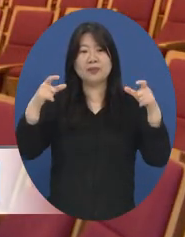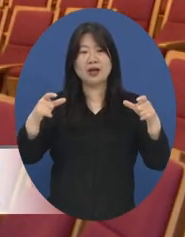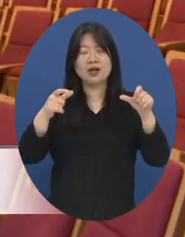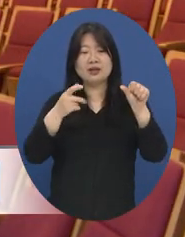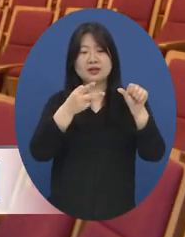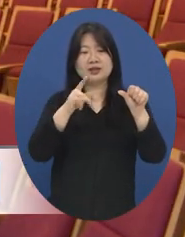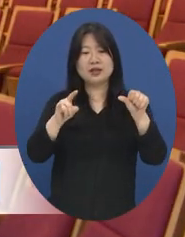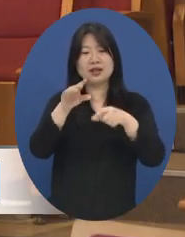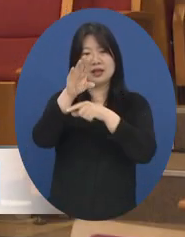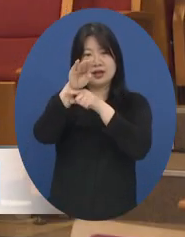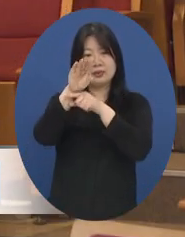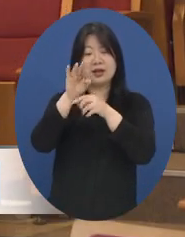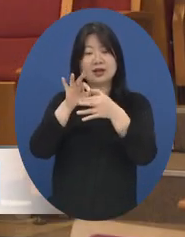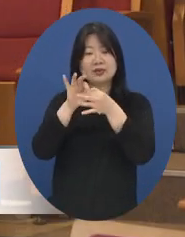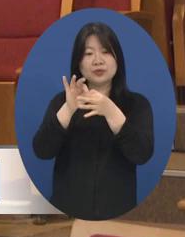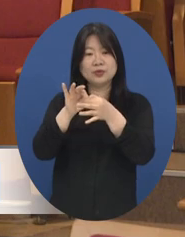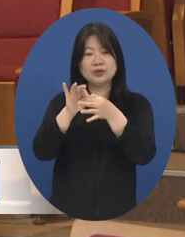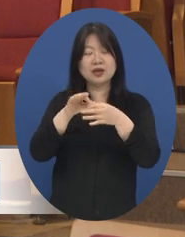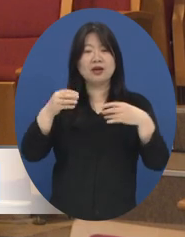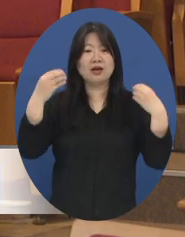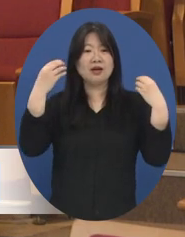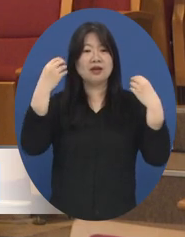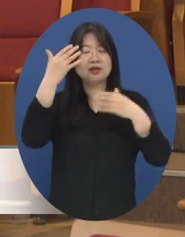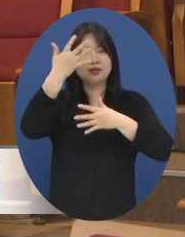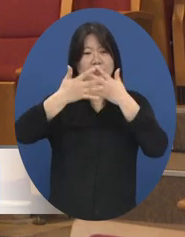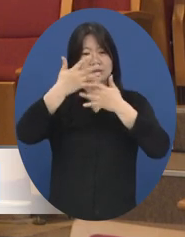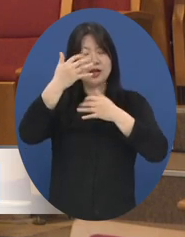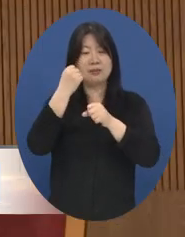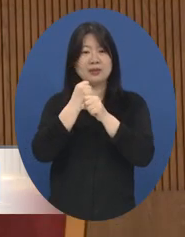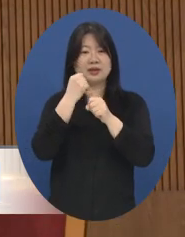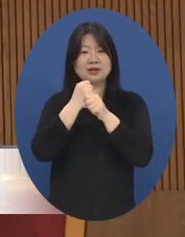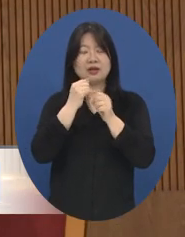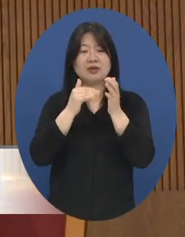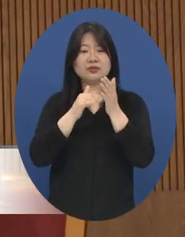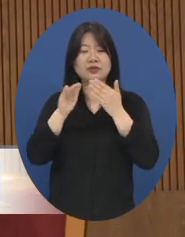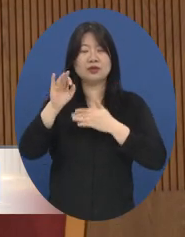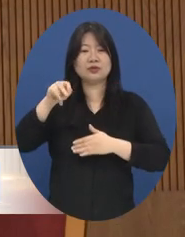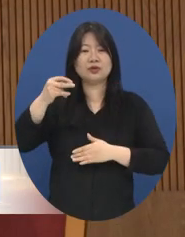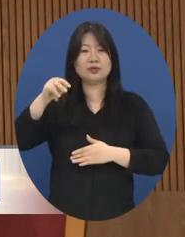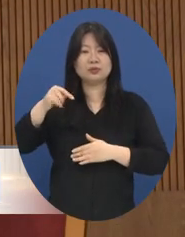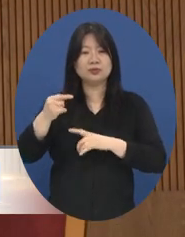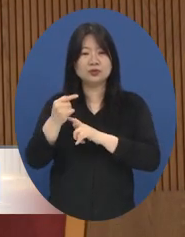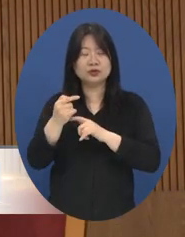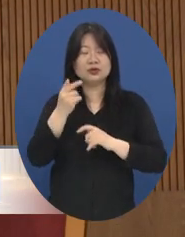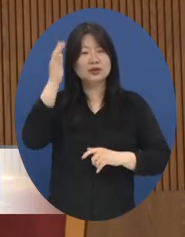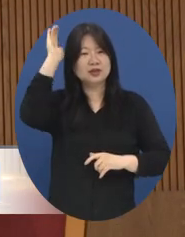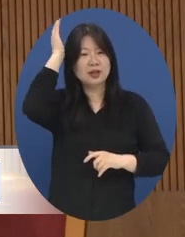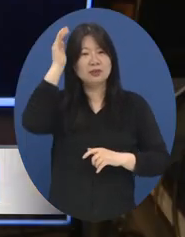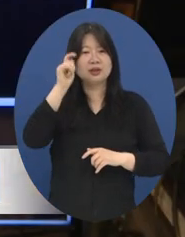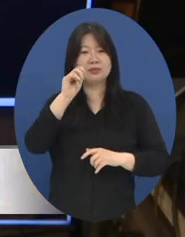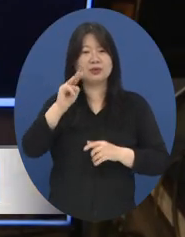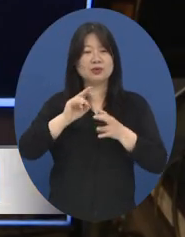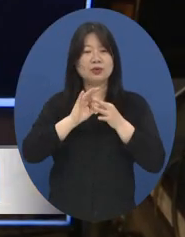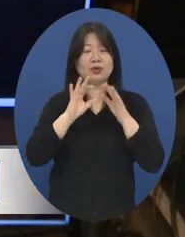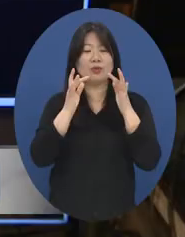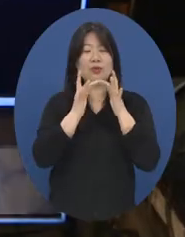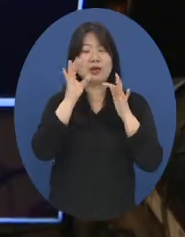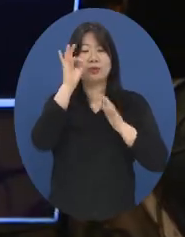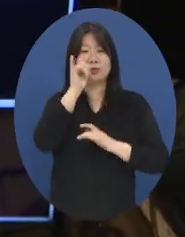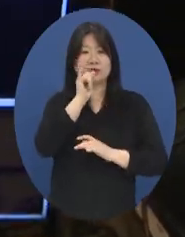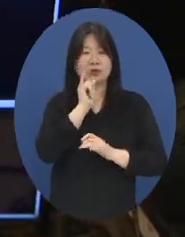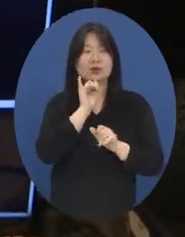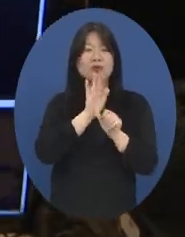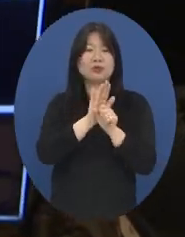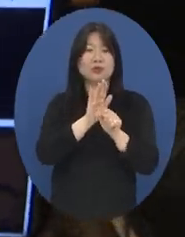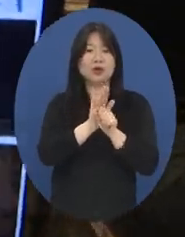5대의 카메라를 동원해 공연 무대를 영상 콘텐츠로 만들고 이 영상은 유튜브와 네이버 TV 등을 통해 온라인으로 볼수 있도록